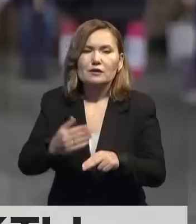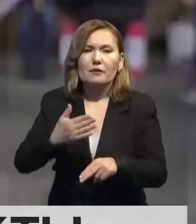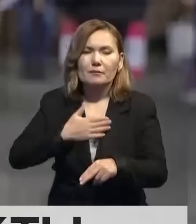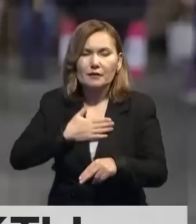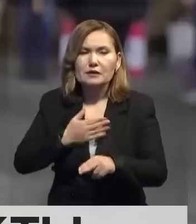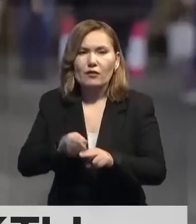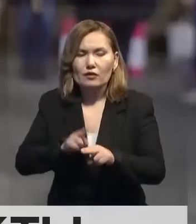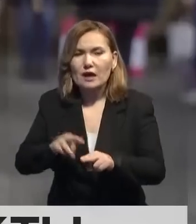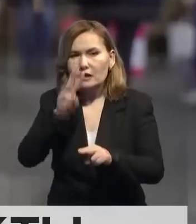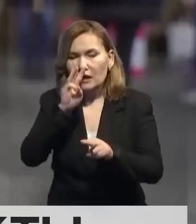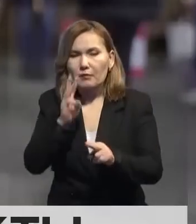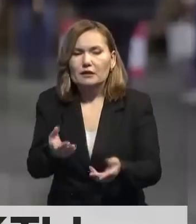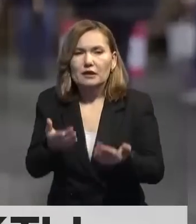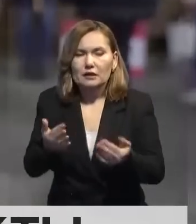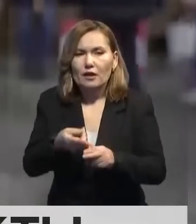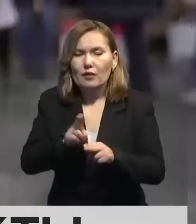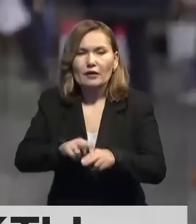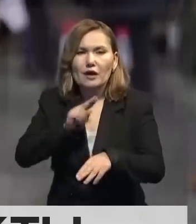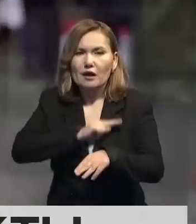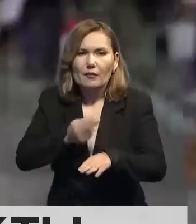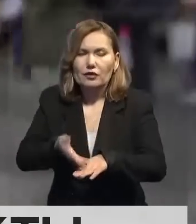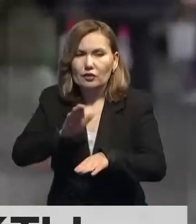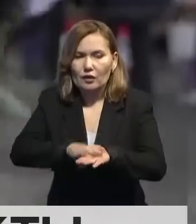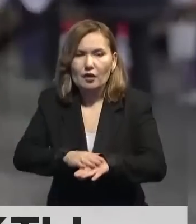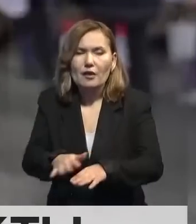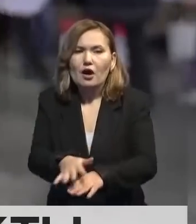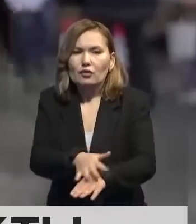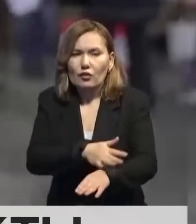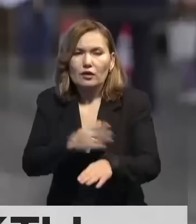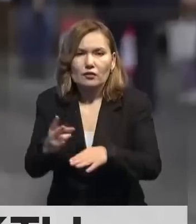болғысы келмейтінін шын түсіндім. Жұмыс өте ауыр, ауысымдары